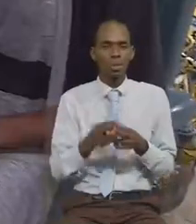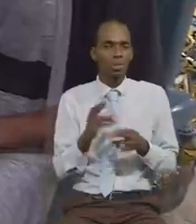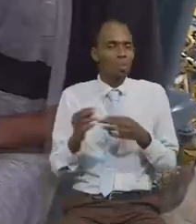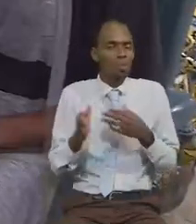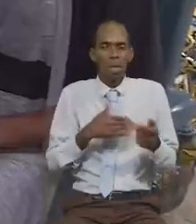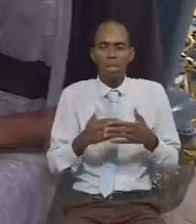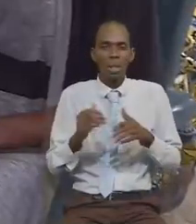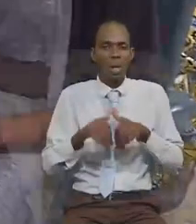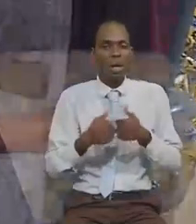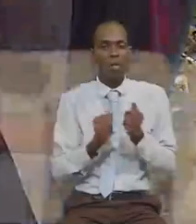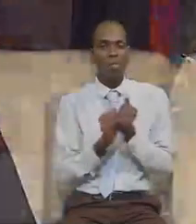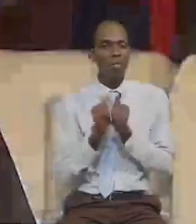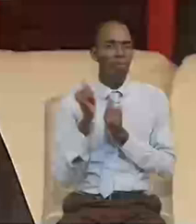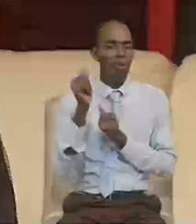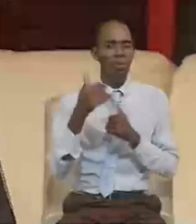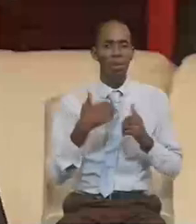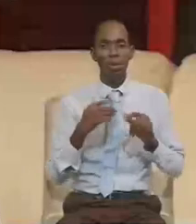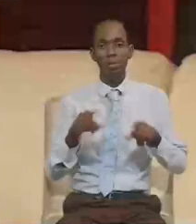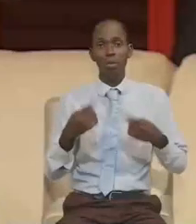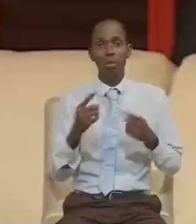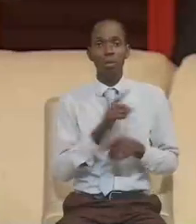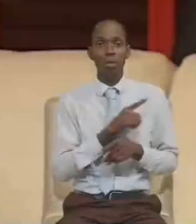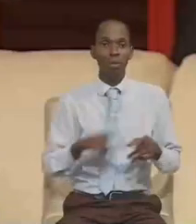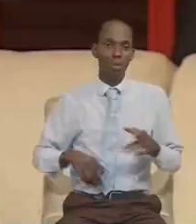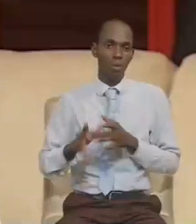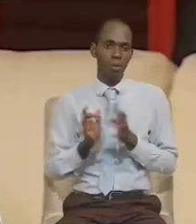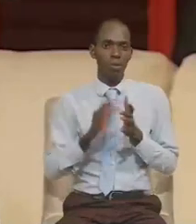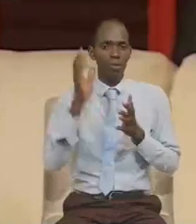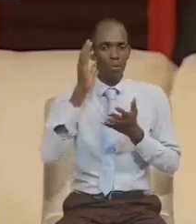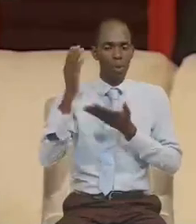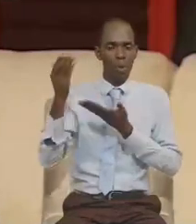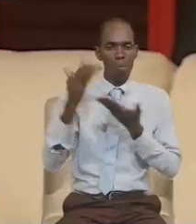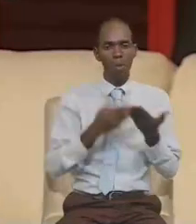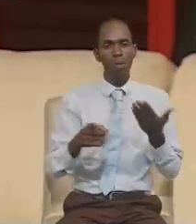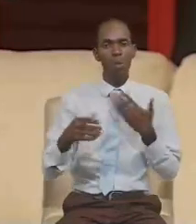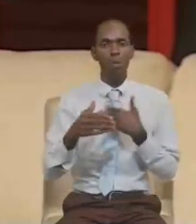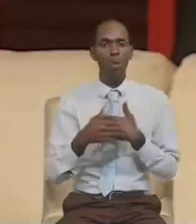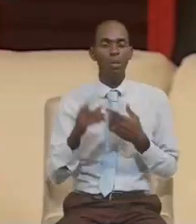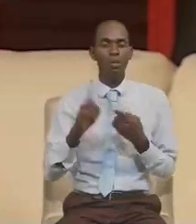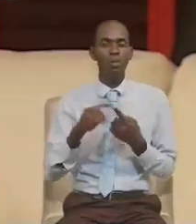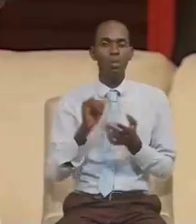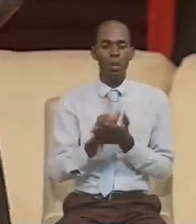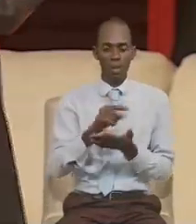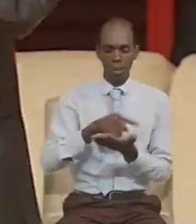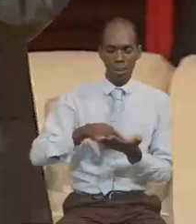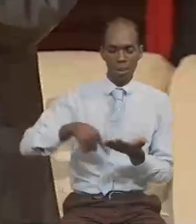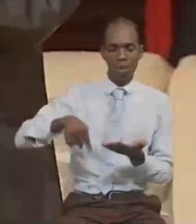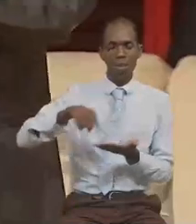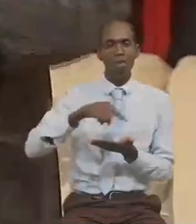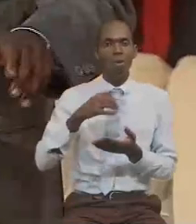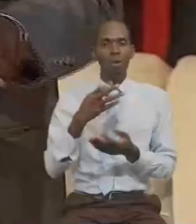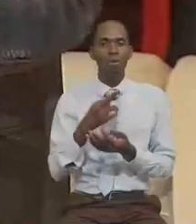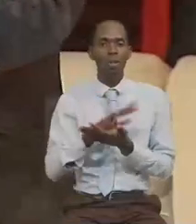parcourue, le Seigneur Jésus te ramènera dans ce cercle de la justice et la grâce de Dieu va